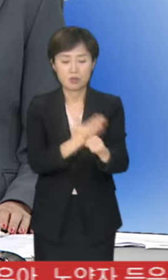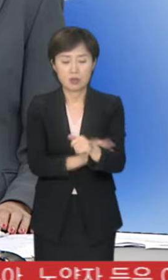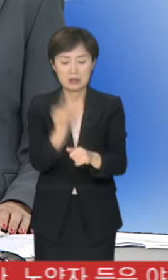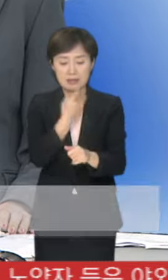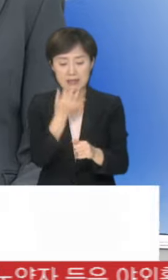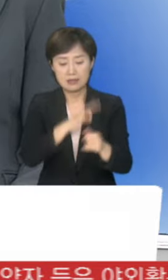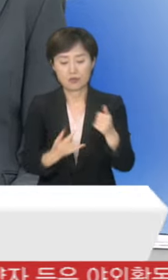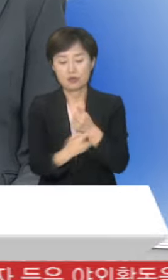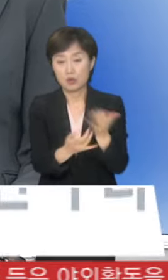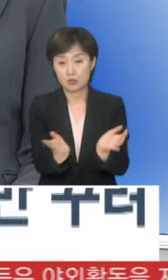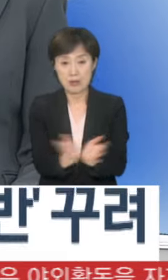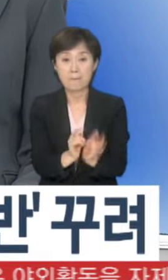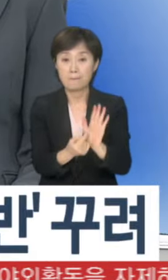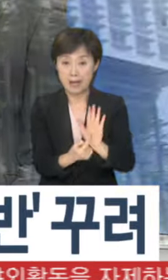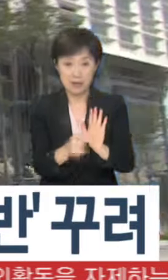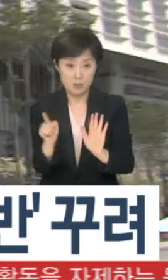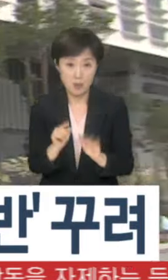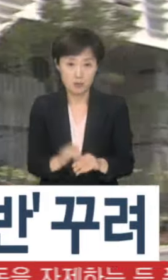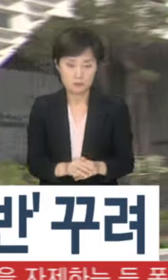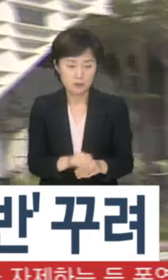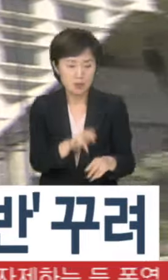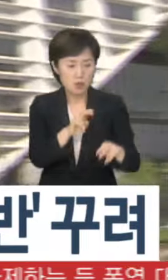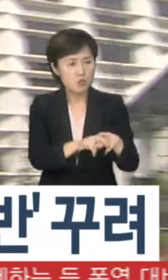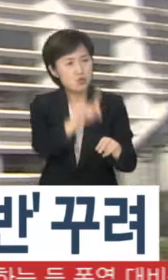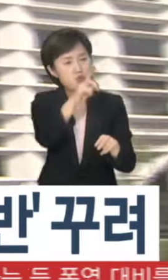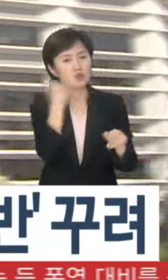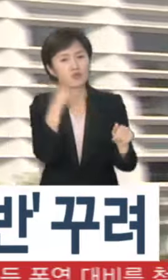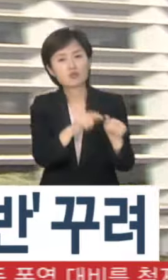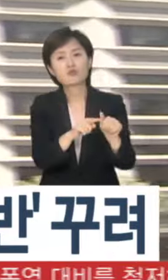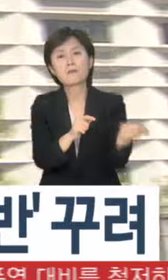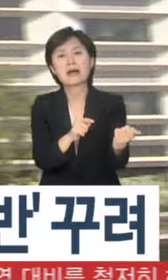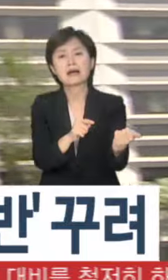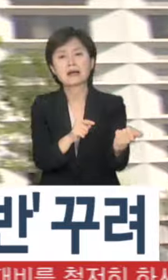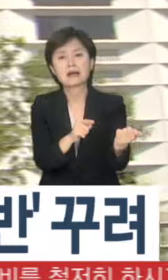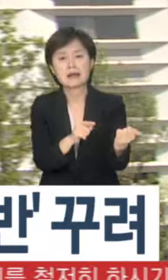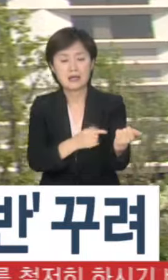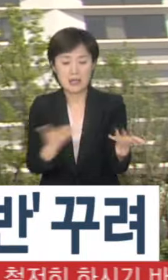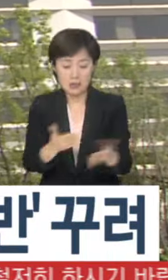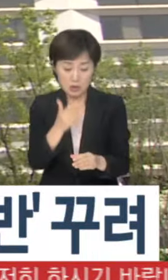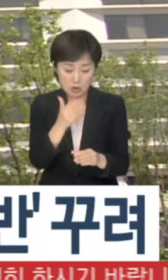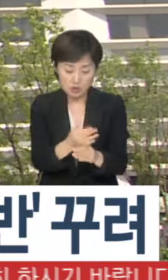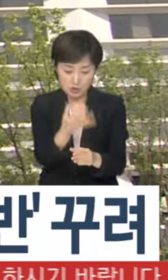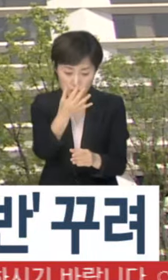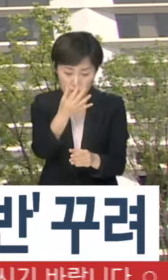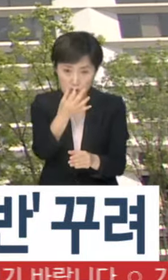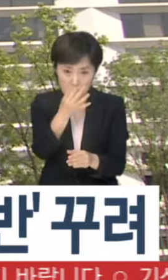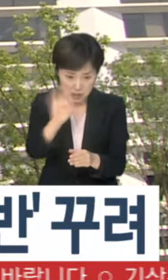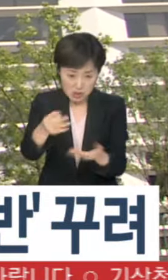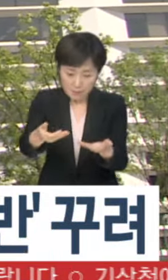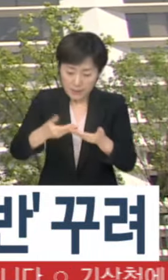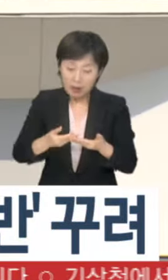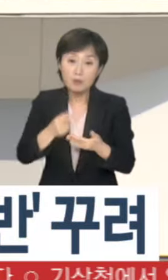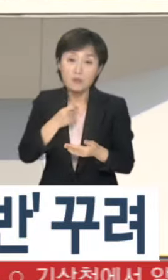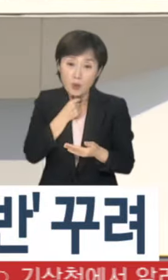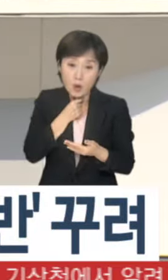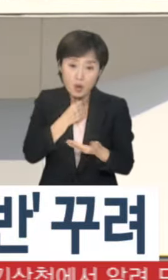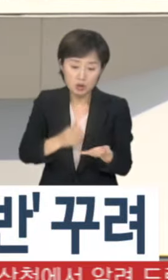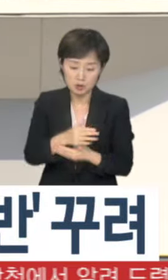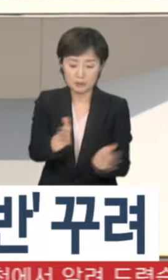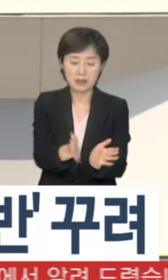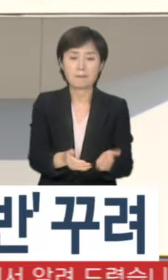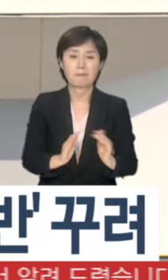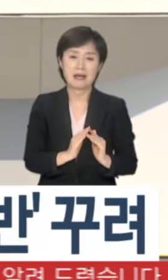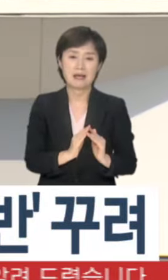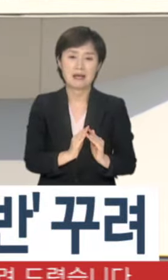국민권익위원회가 최근 사망한 고위 간부의 순직을 인정받기 위한 전담반을 꾸렸습니다 권익위 관계자는 유가족들이